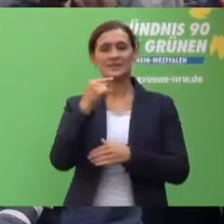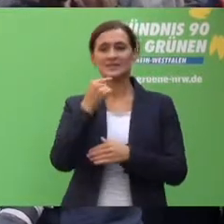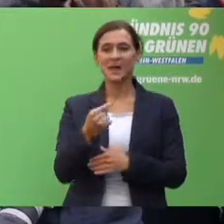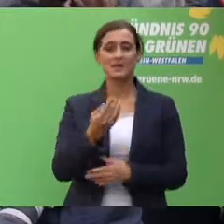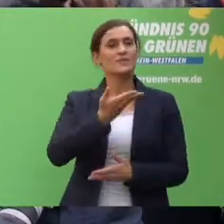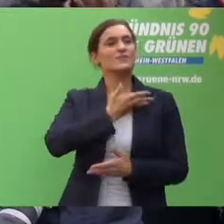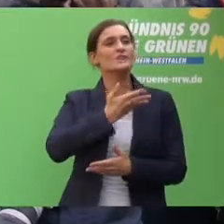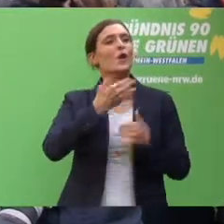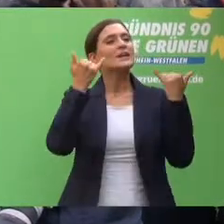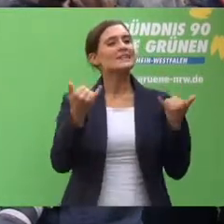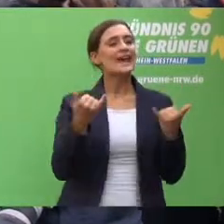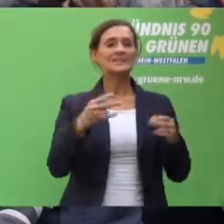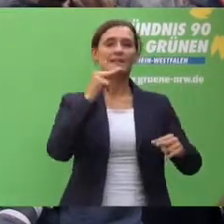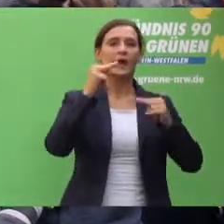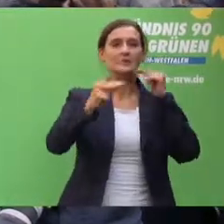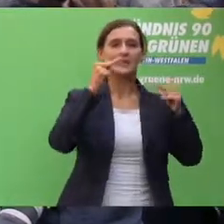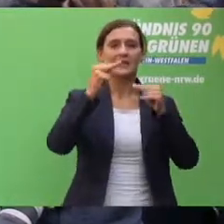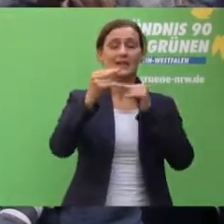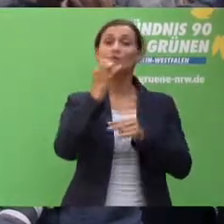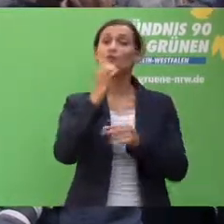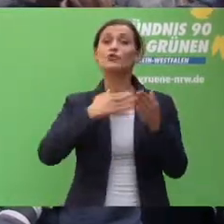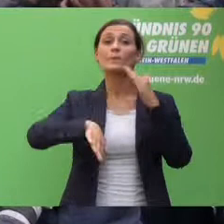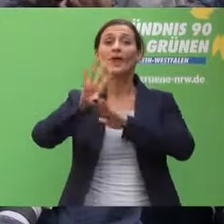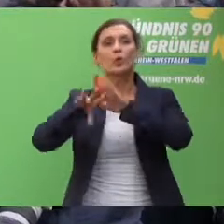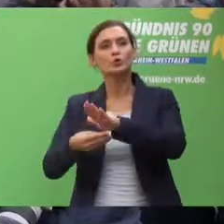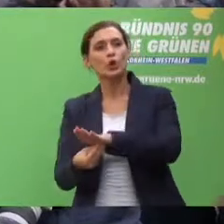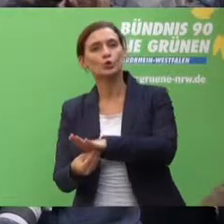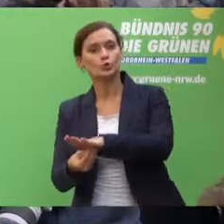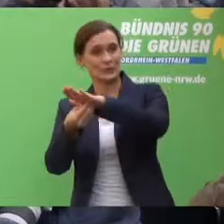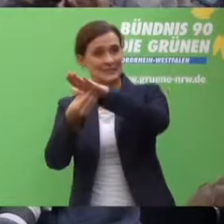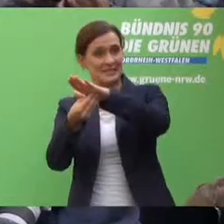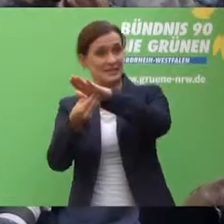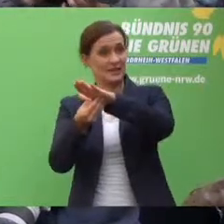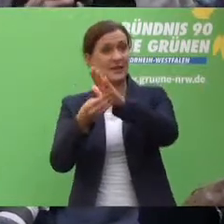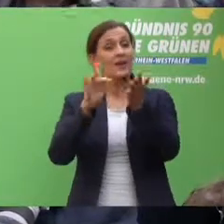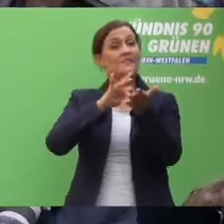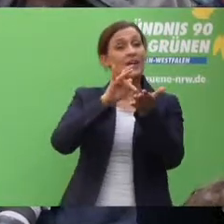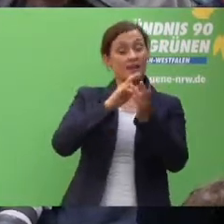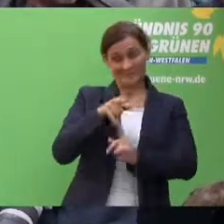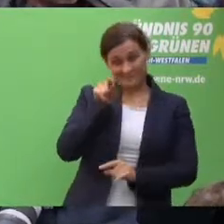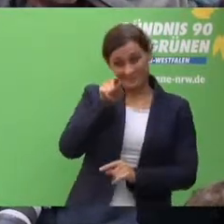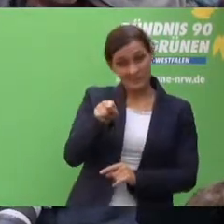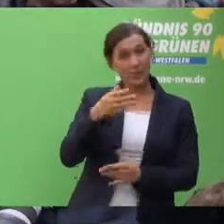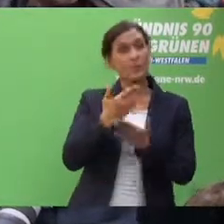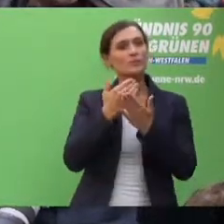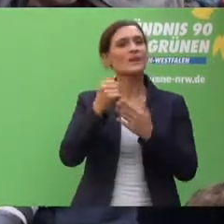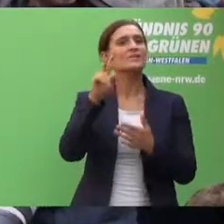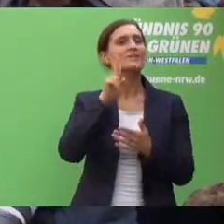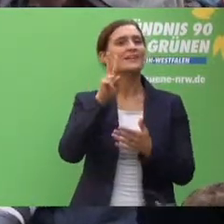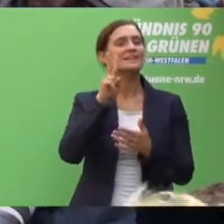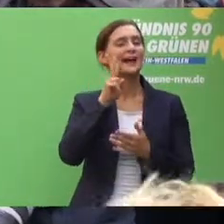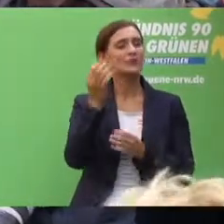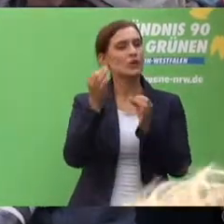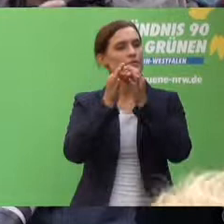wollen Kantinen fördern, die das Angebot eines vegetarischen